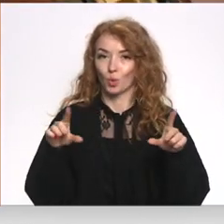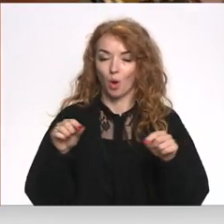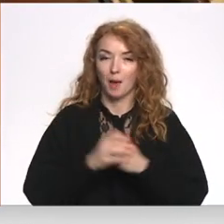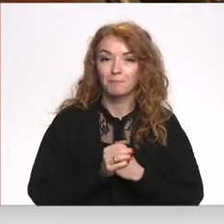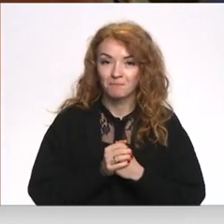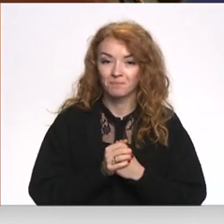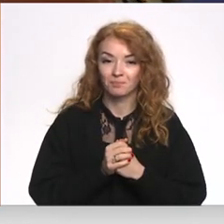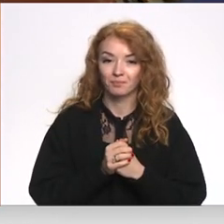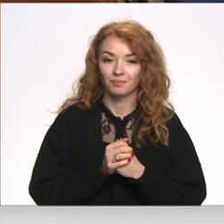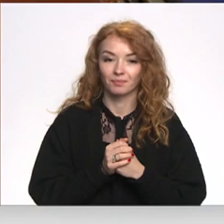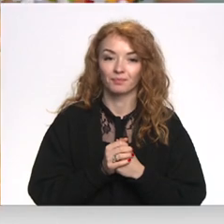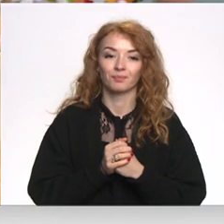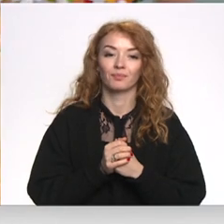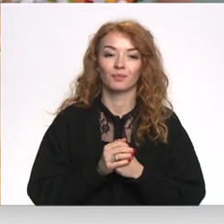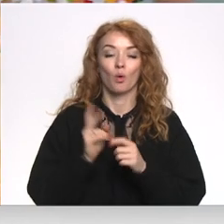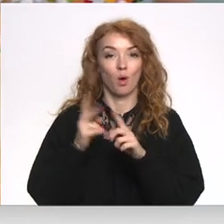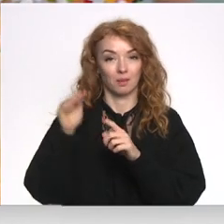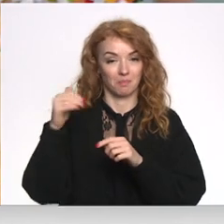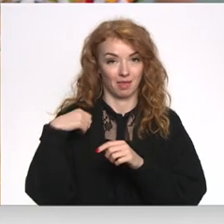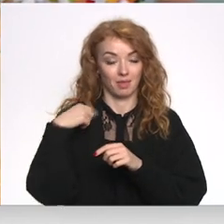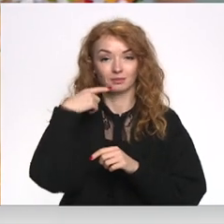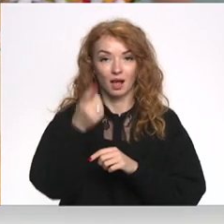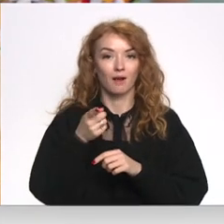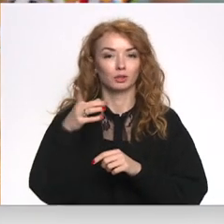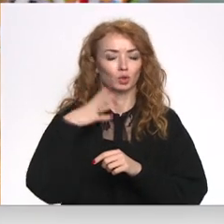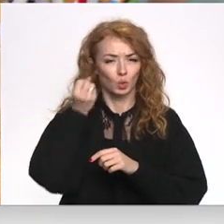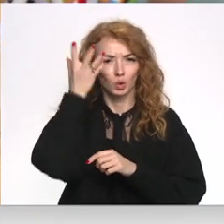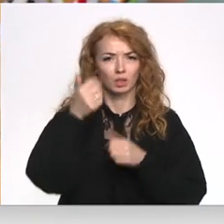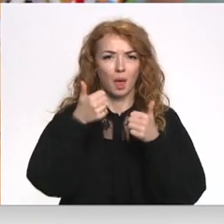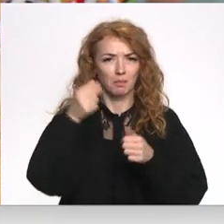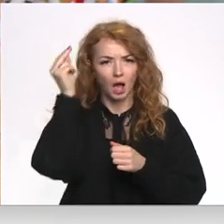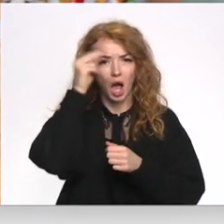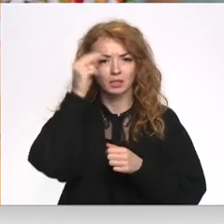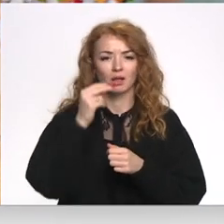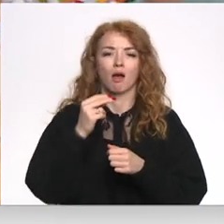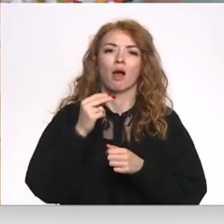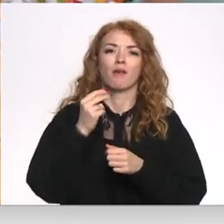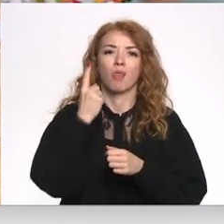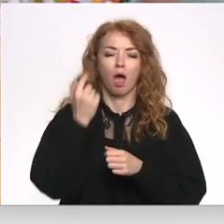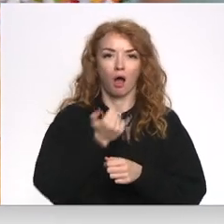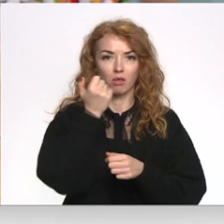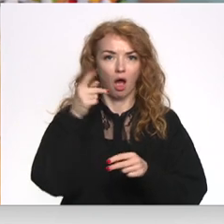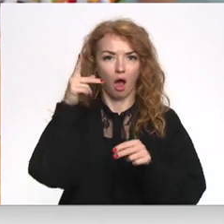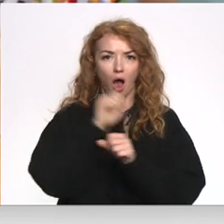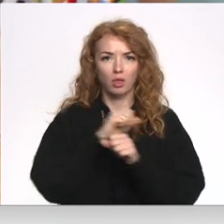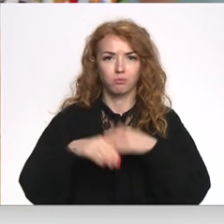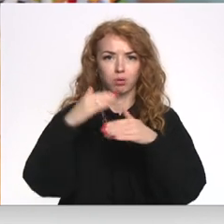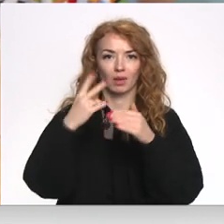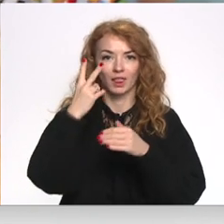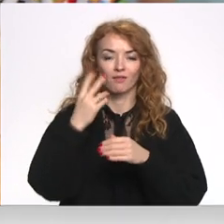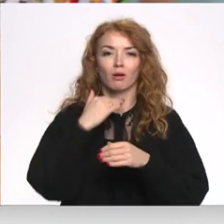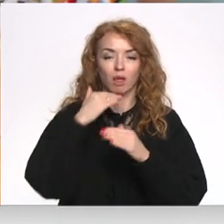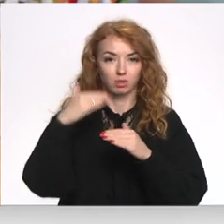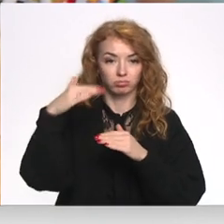ļoti patika, jo viņš bija gudrs, viņš skolā ļoti labi mācījās, un viņš vienā gadā pabeidza divas klases. Un viņš tikai